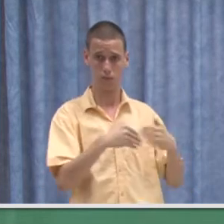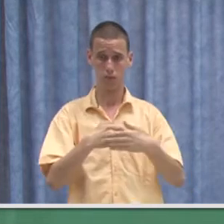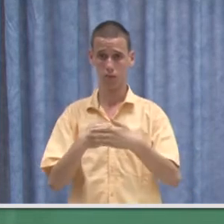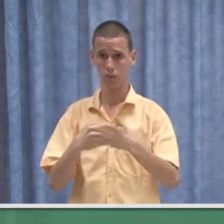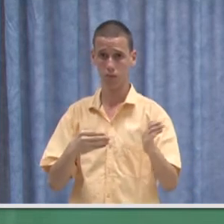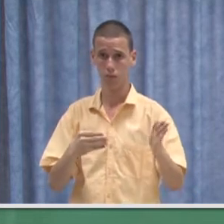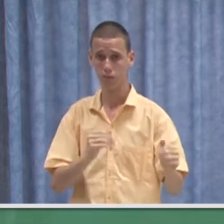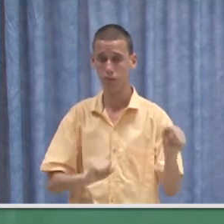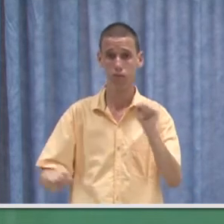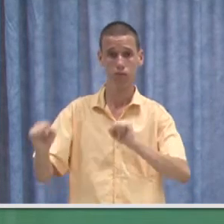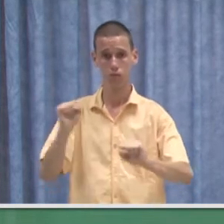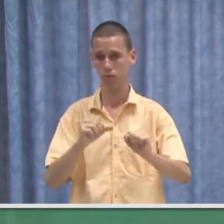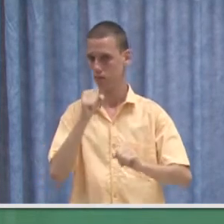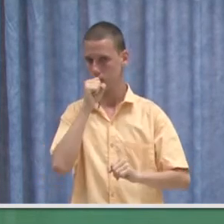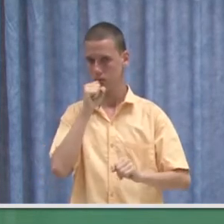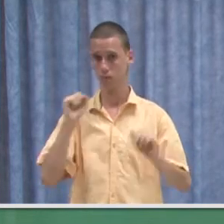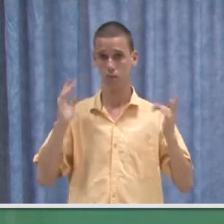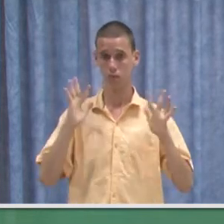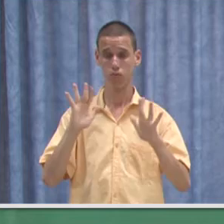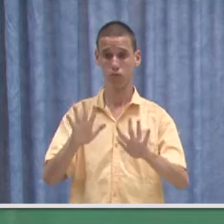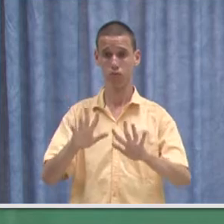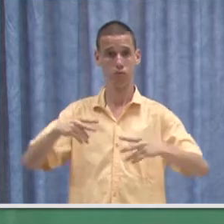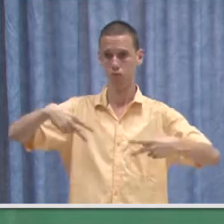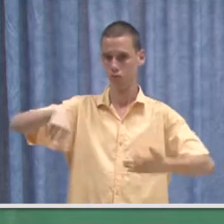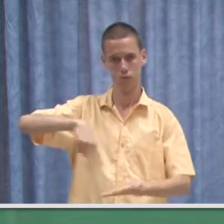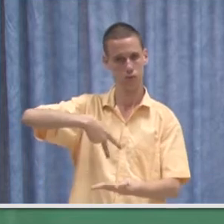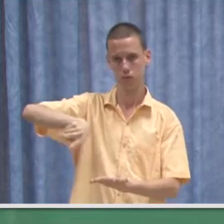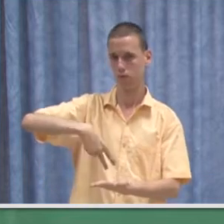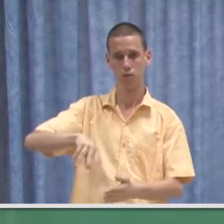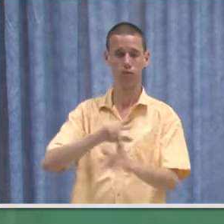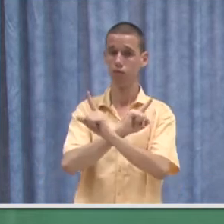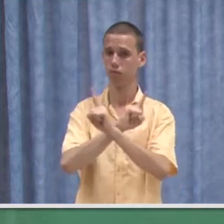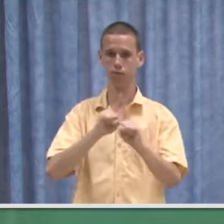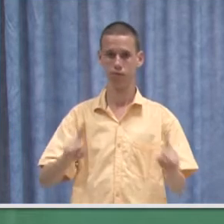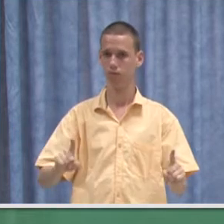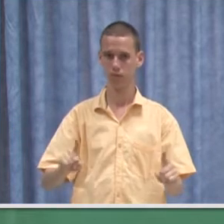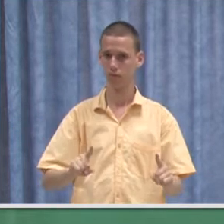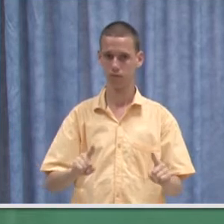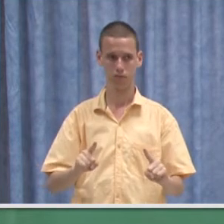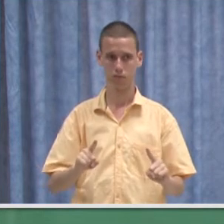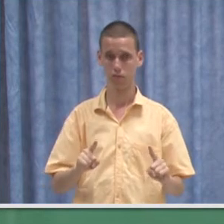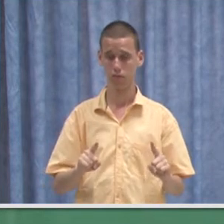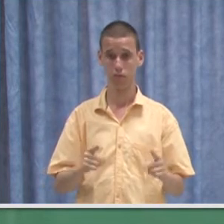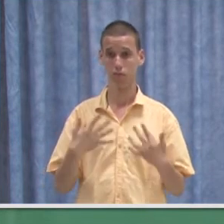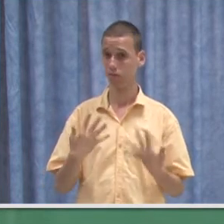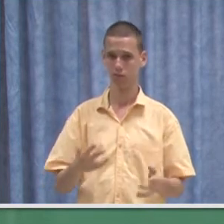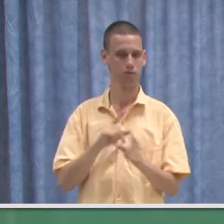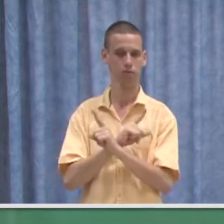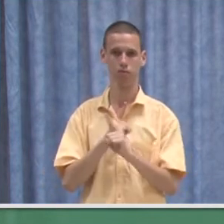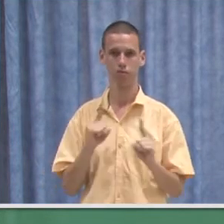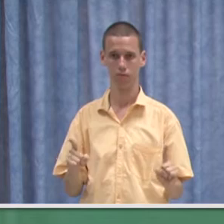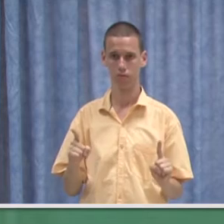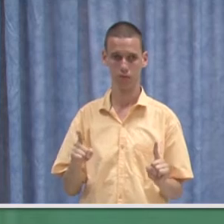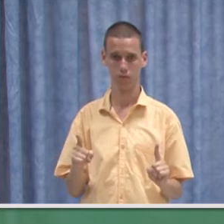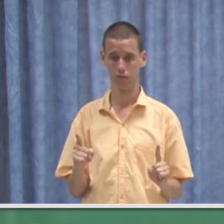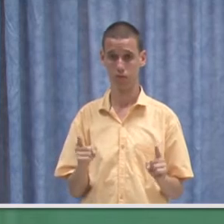parle de la musique pour tout le monde rallier pour danser, pour faire parler de disco. Pas pour faire pour les moments ça. Sur les temps,